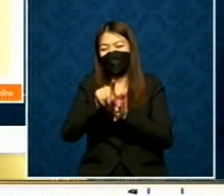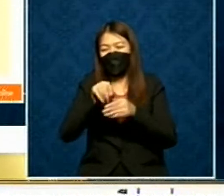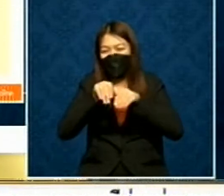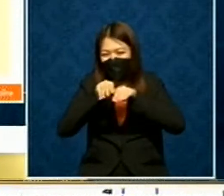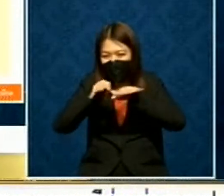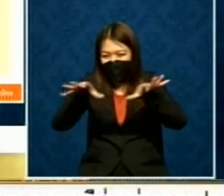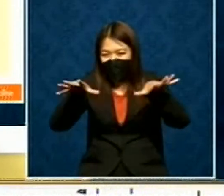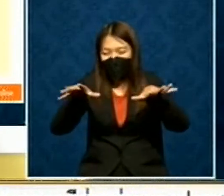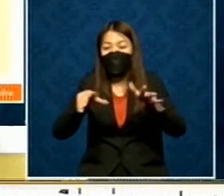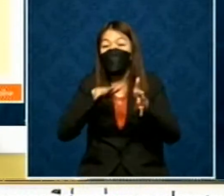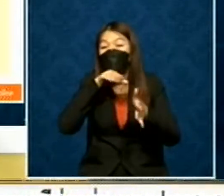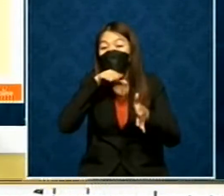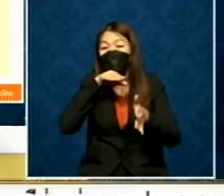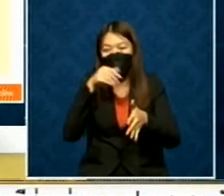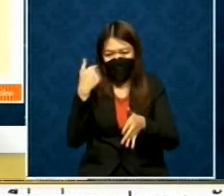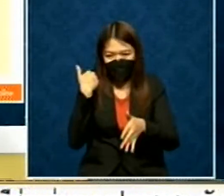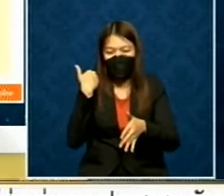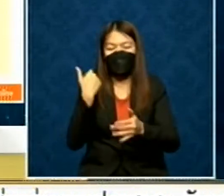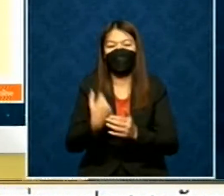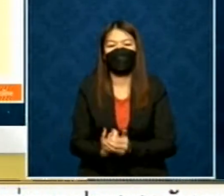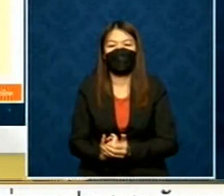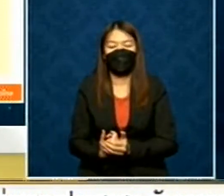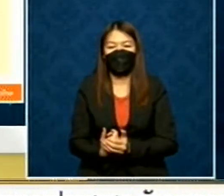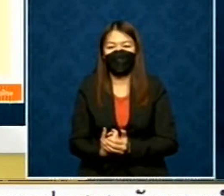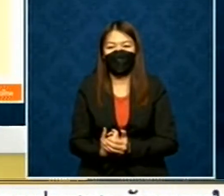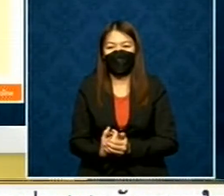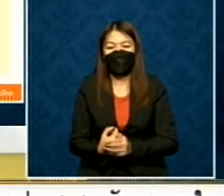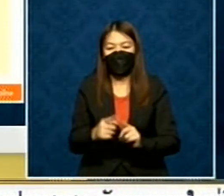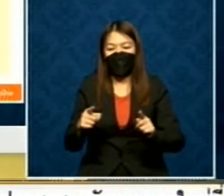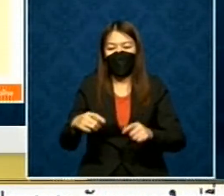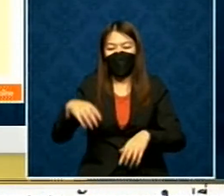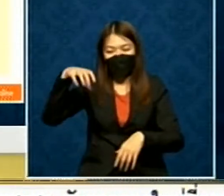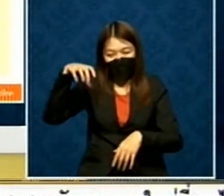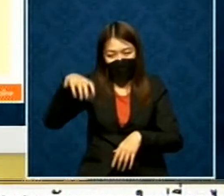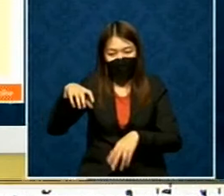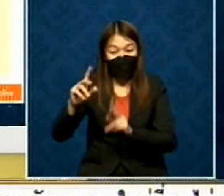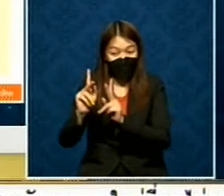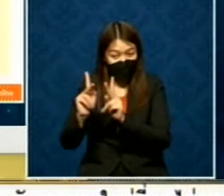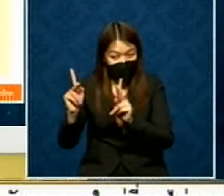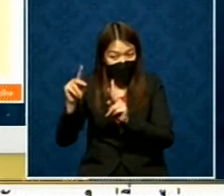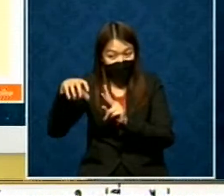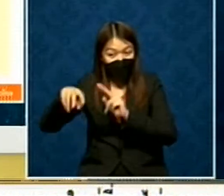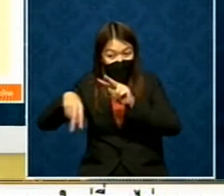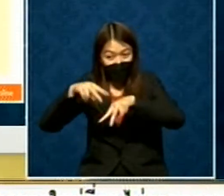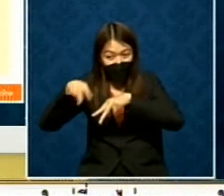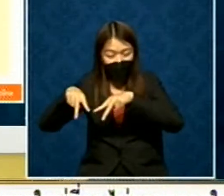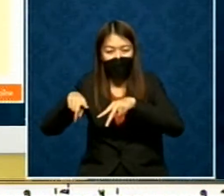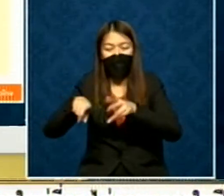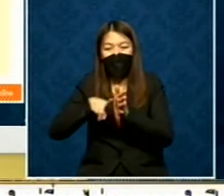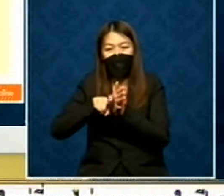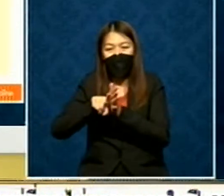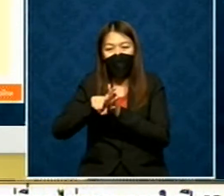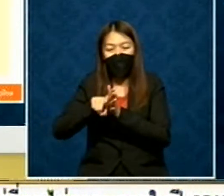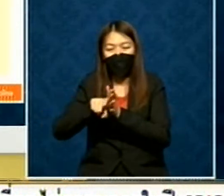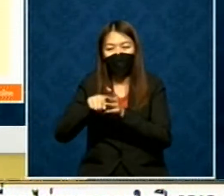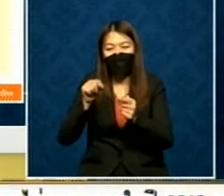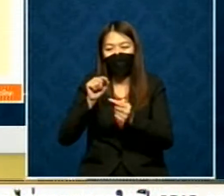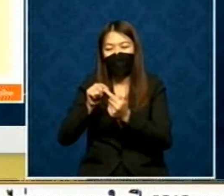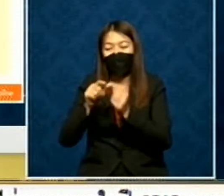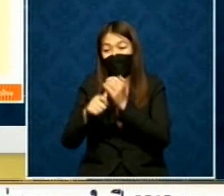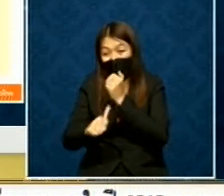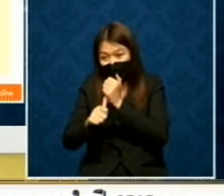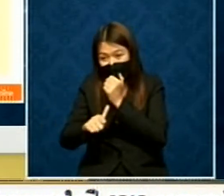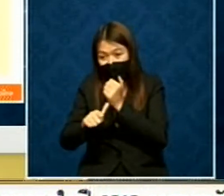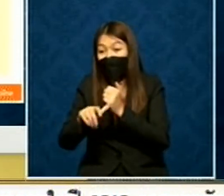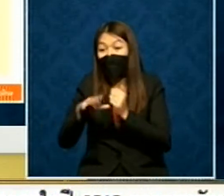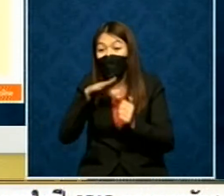าคมนะครั ทางด้านซ้ายมือ ได้มีการแต่งตั้งคณะกรรมการอำนวยการป้องการควบคุม และกำจัดโกอฮิวาฟริกาในสุกรณ์